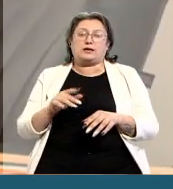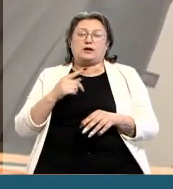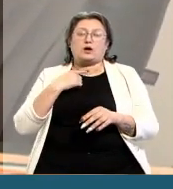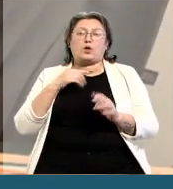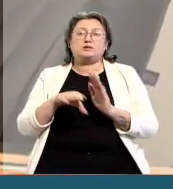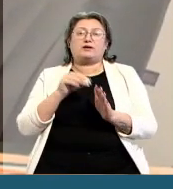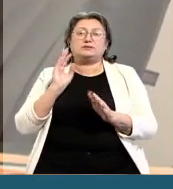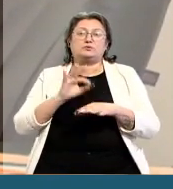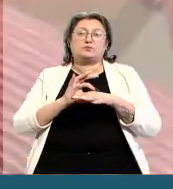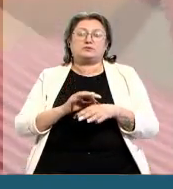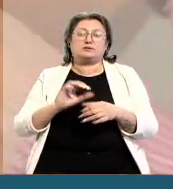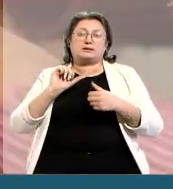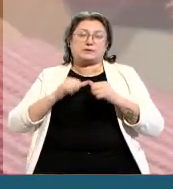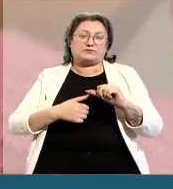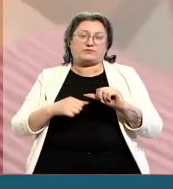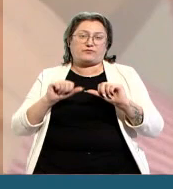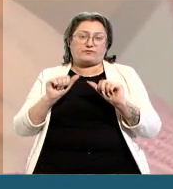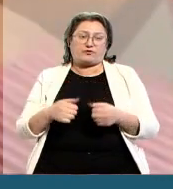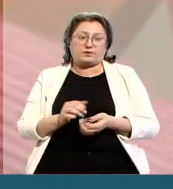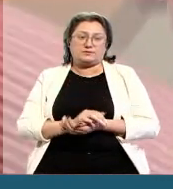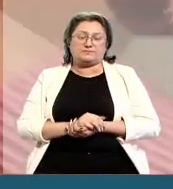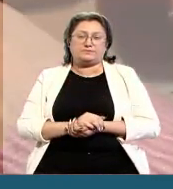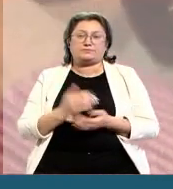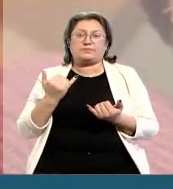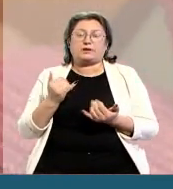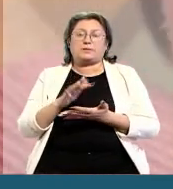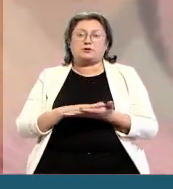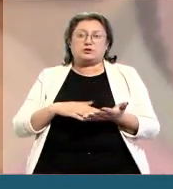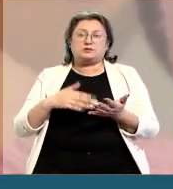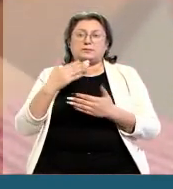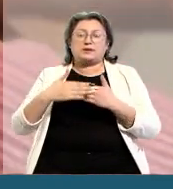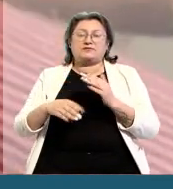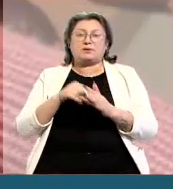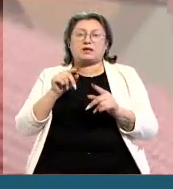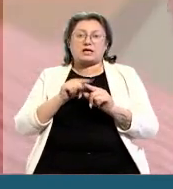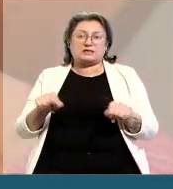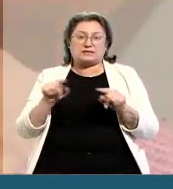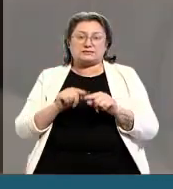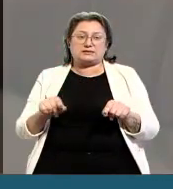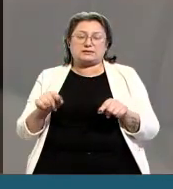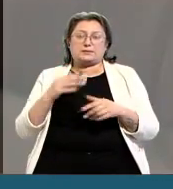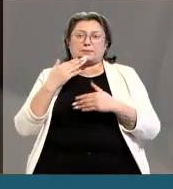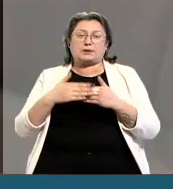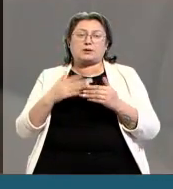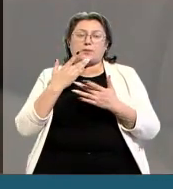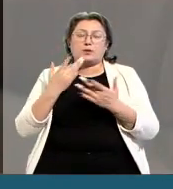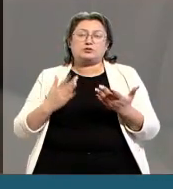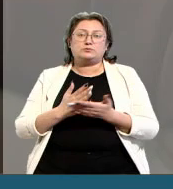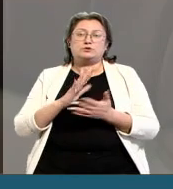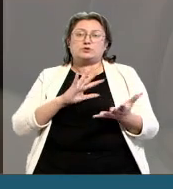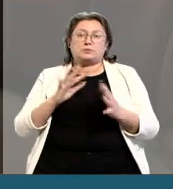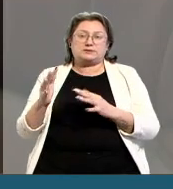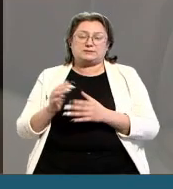Қазір саяси оқиға алдындағы үгіт-насихат жұмыстары жалғасуда. Ол 24 күнге созылады. Айта кетейік, сайлауға қатысатын